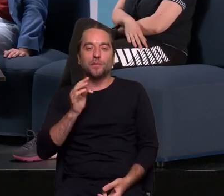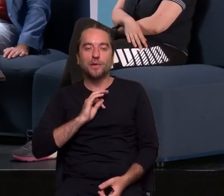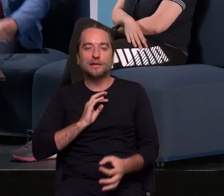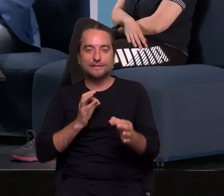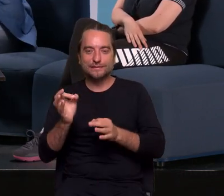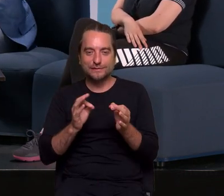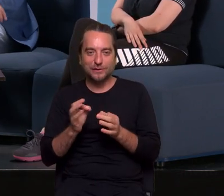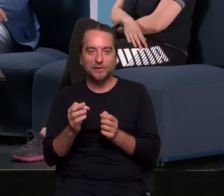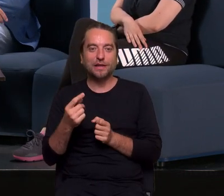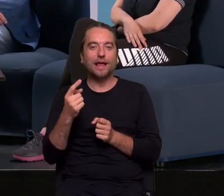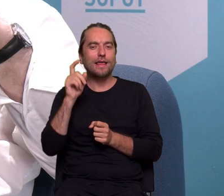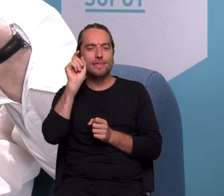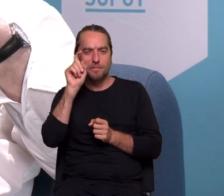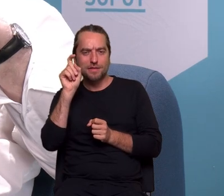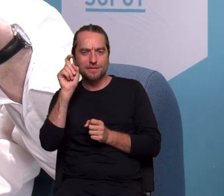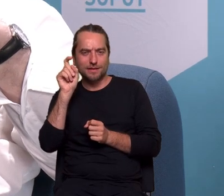takie zdanie.